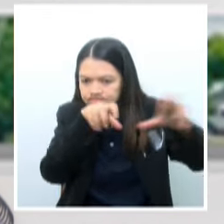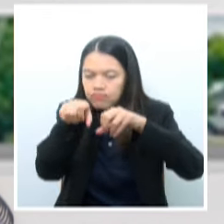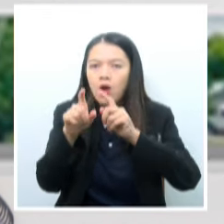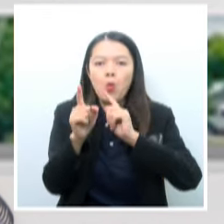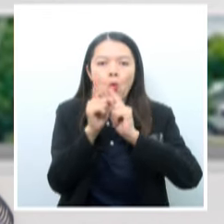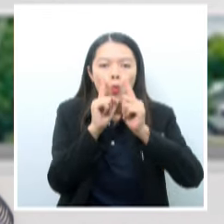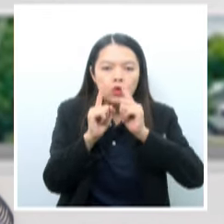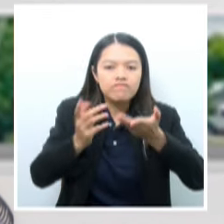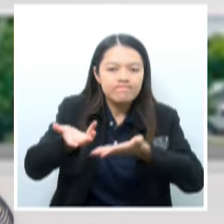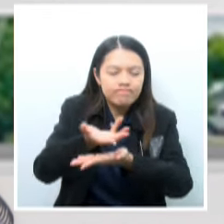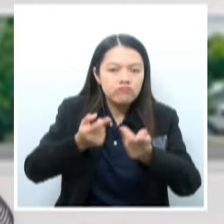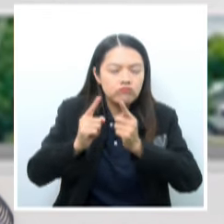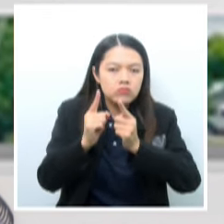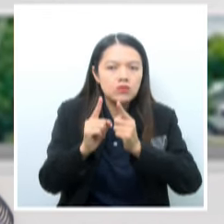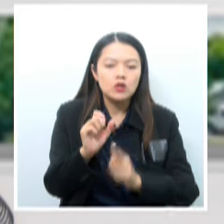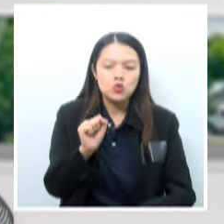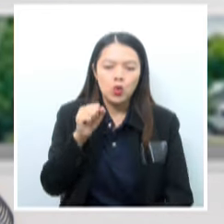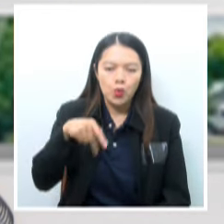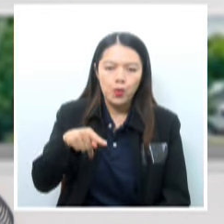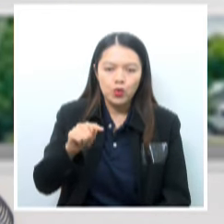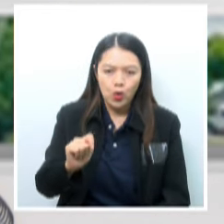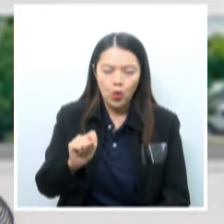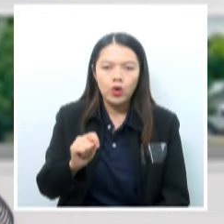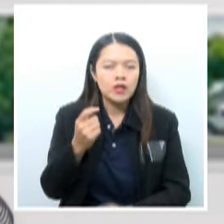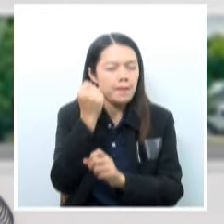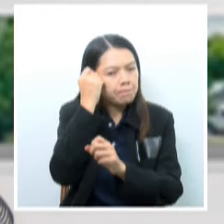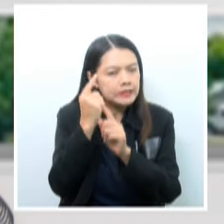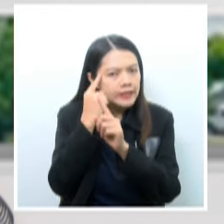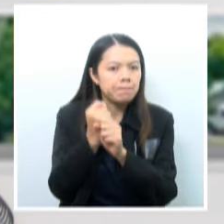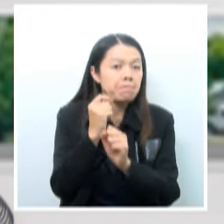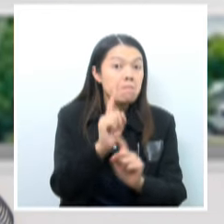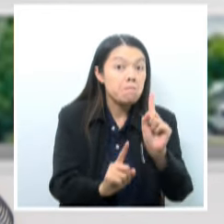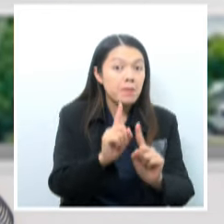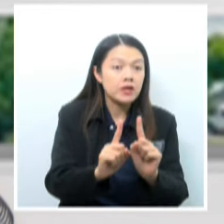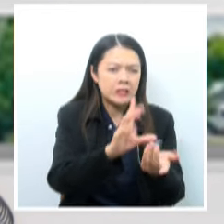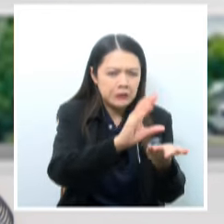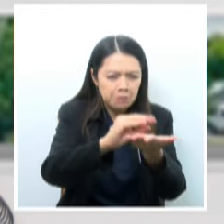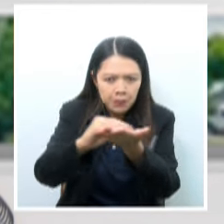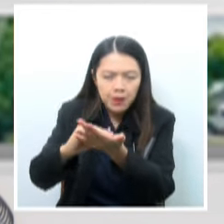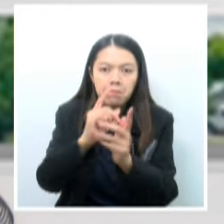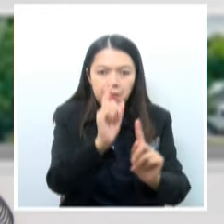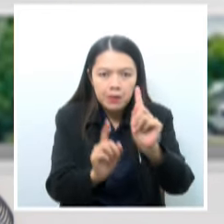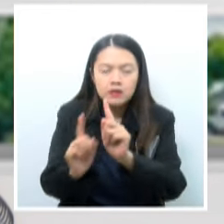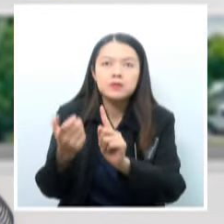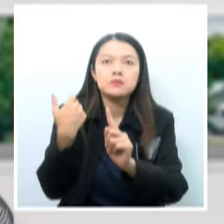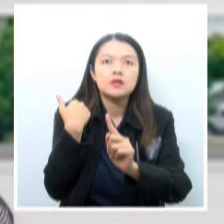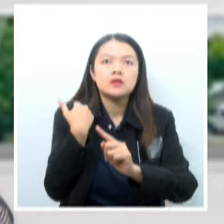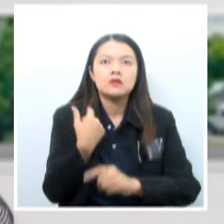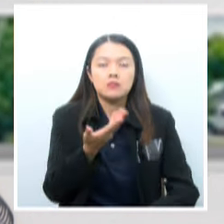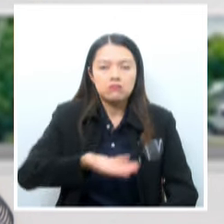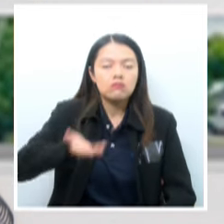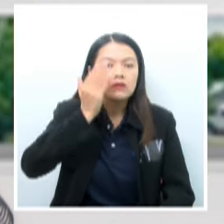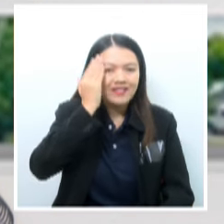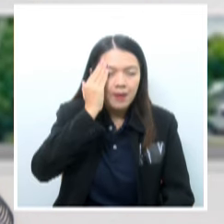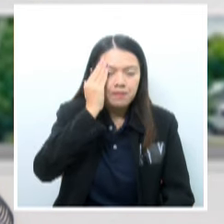วกันทางสทพ.ก็ทำ OBEC Poll ขึ้นมาโดยที่ทำให้เราทราบว่